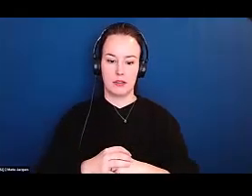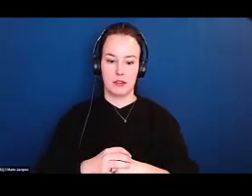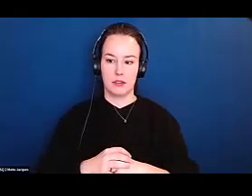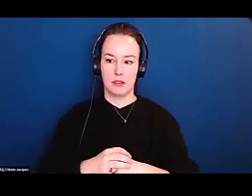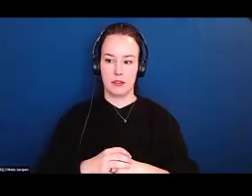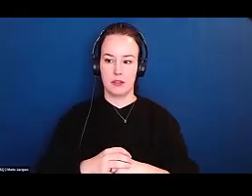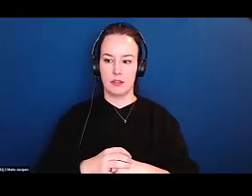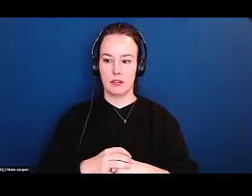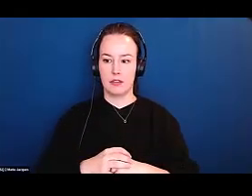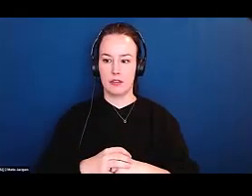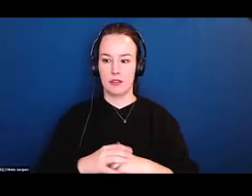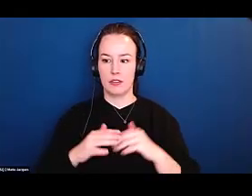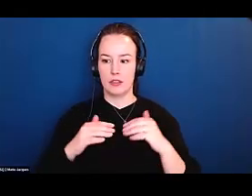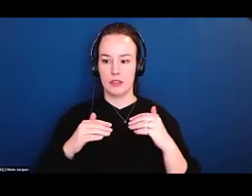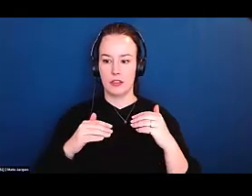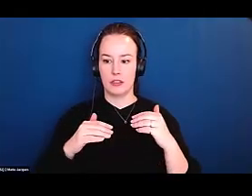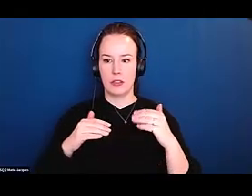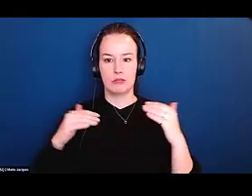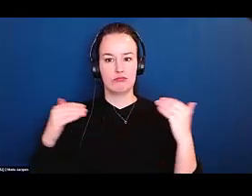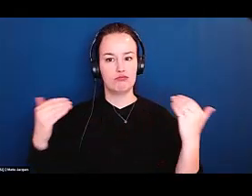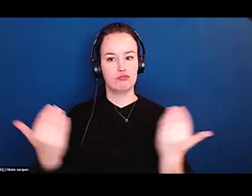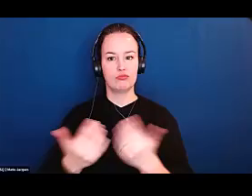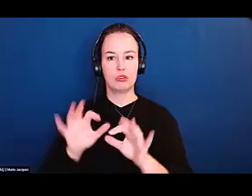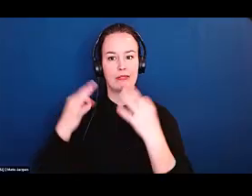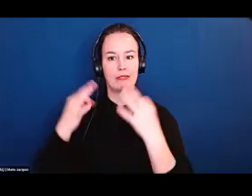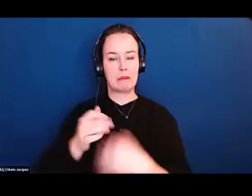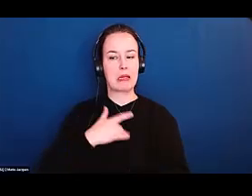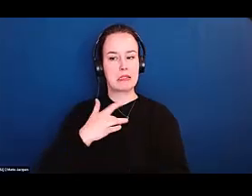Toute la famille pensait que c'était la meilleure option.